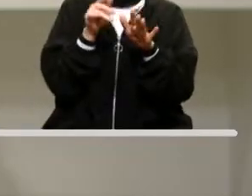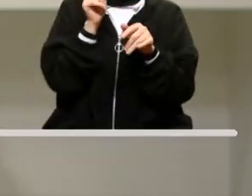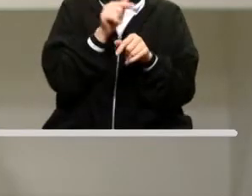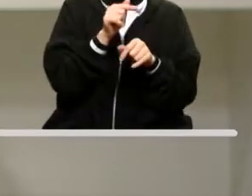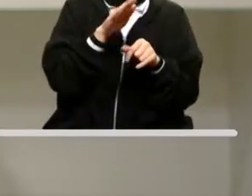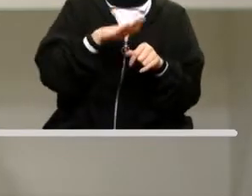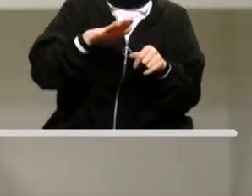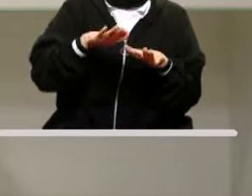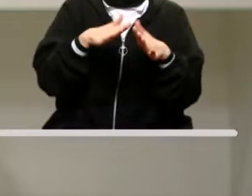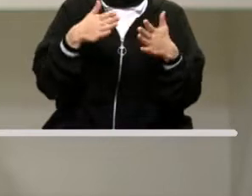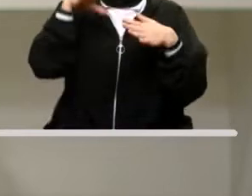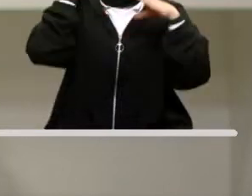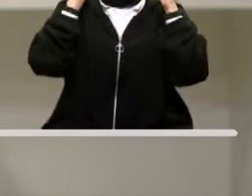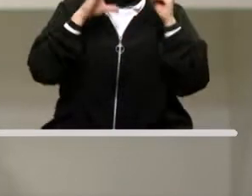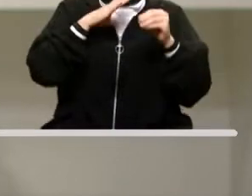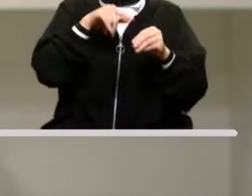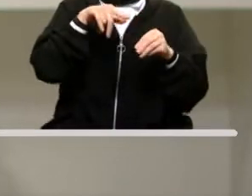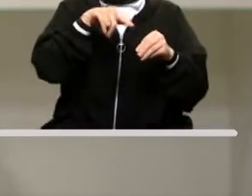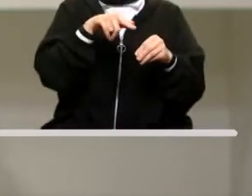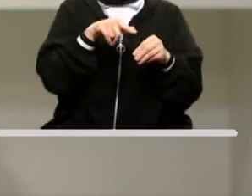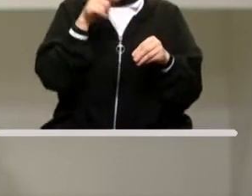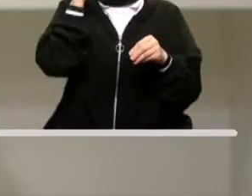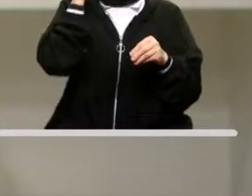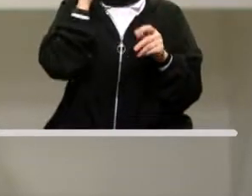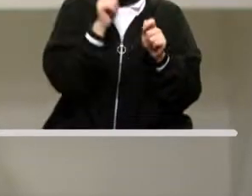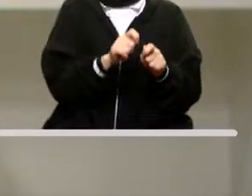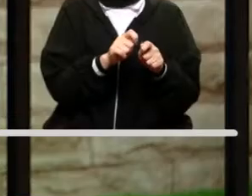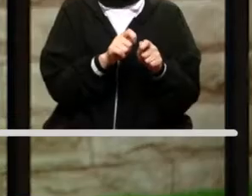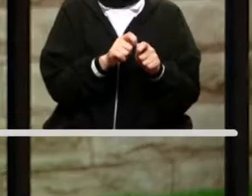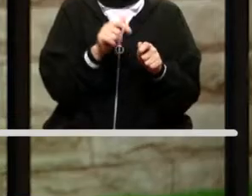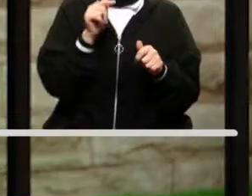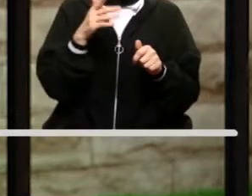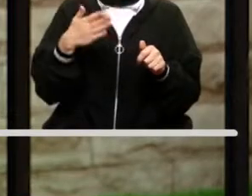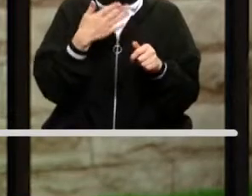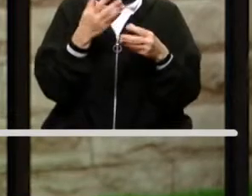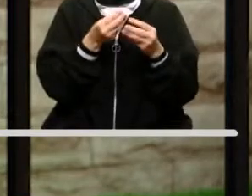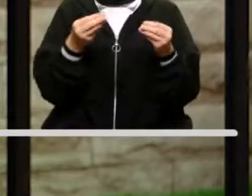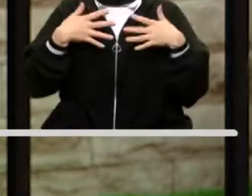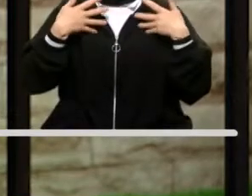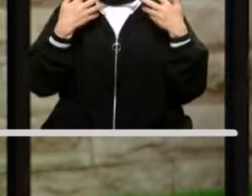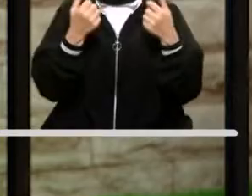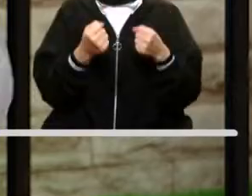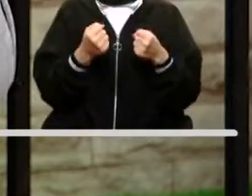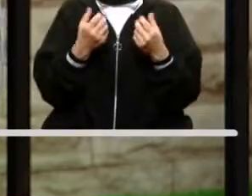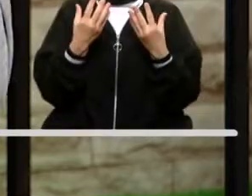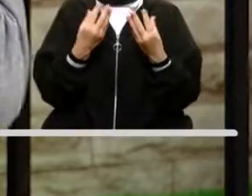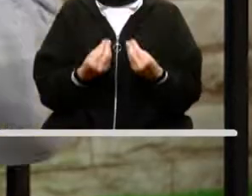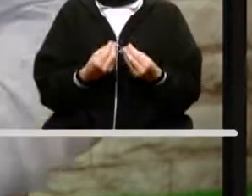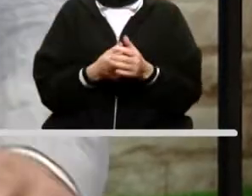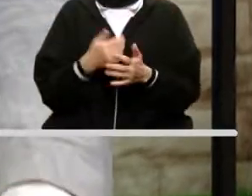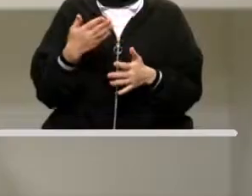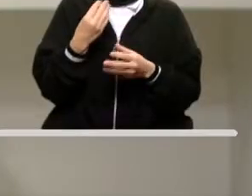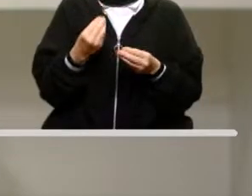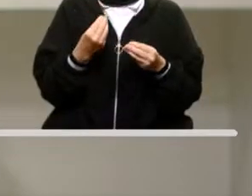hem iletişimimiz sağlam olur hem beklentimiz azalır. Bu daha çok sağlıklıdır diye düşünüyorum ben. Peki hocam tam bu